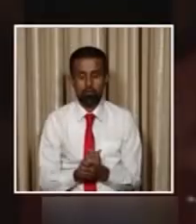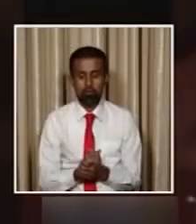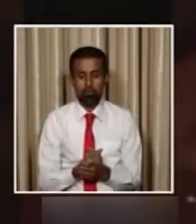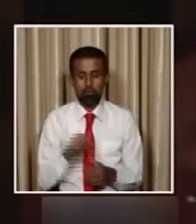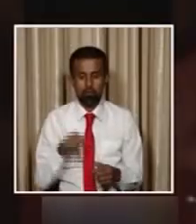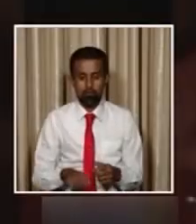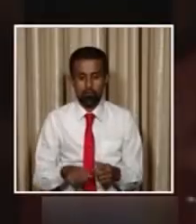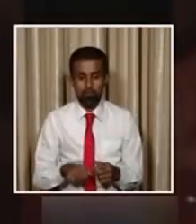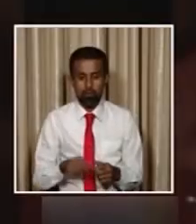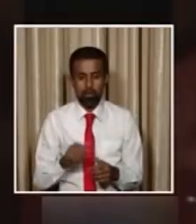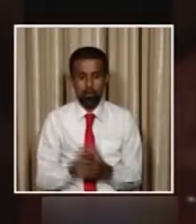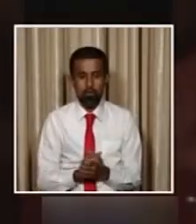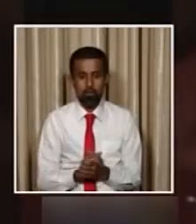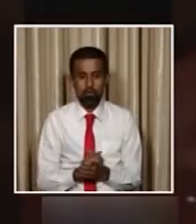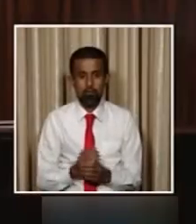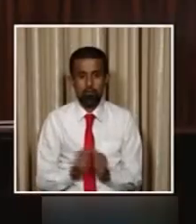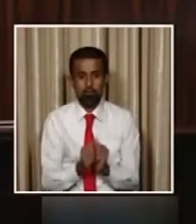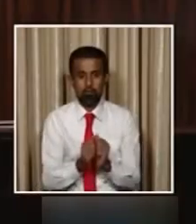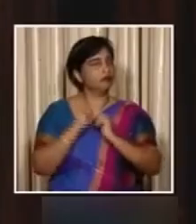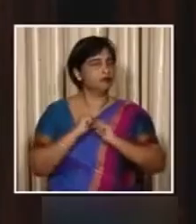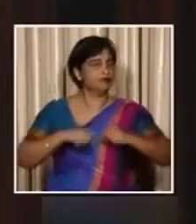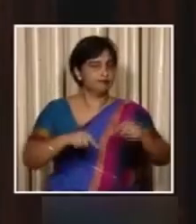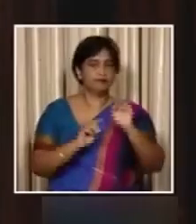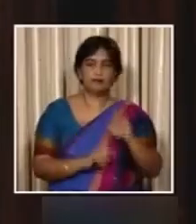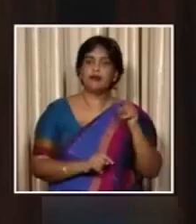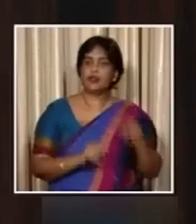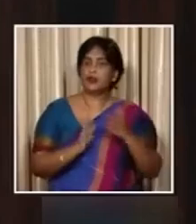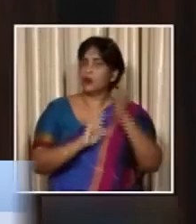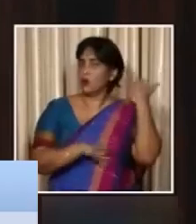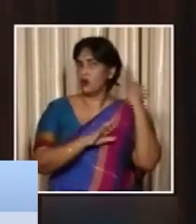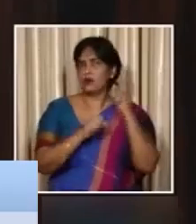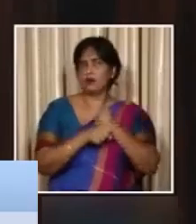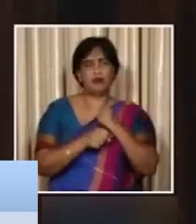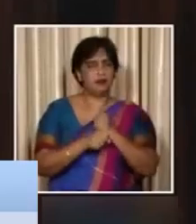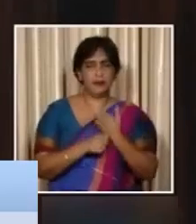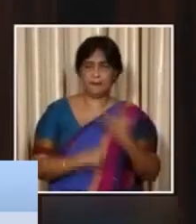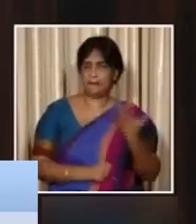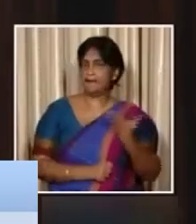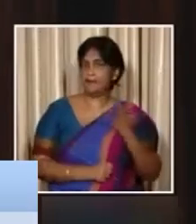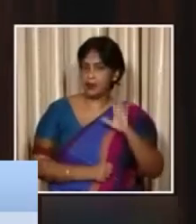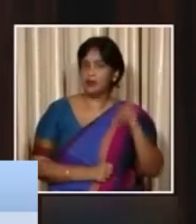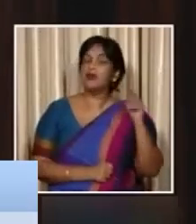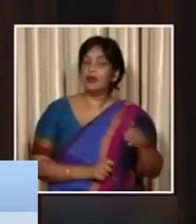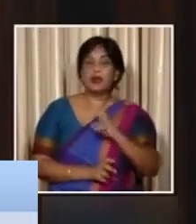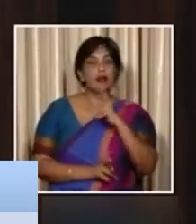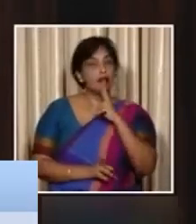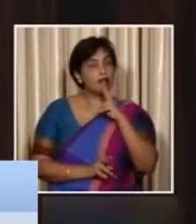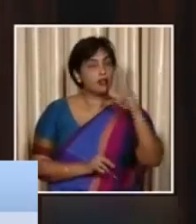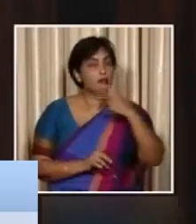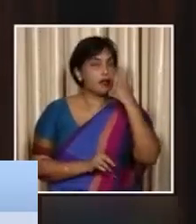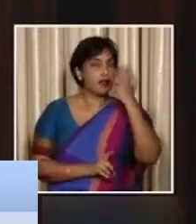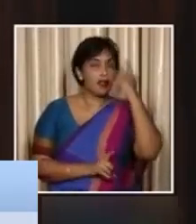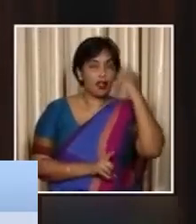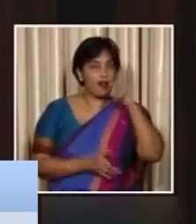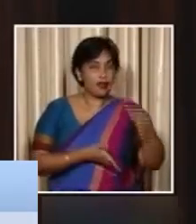කටයුතු කරනවා කියන එක මේ වෙලාවේ මතක් කරන්න ඕන කරුකතා නැහැ. හරි බොහොම සිතී. ඔව්. පැවති කිසි රජයකට හැකියාවක් ලැබිලා නැහැ. මේ රත්නපුර කළුගඟේ